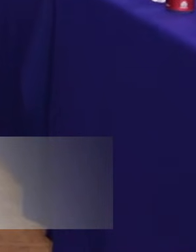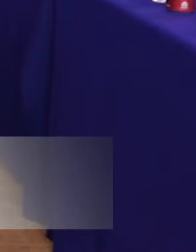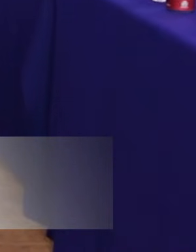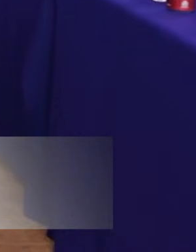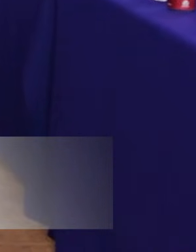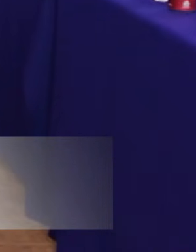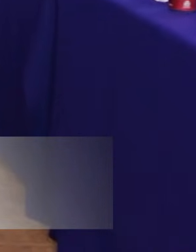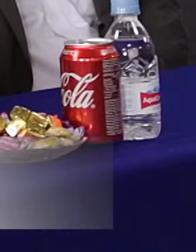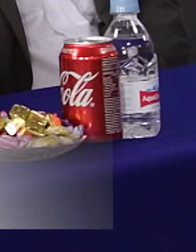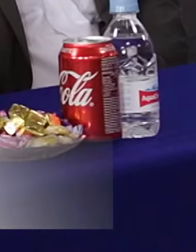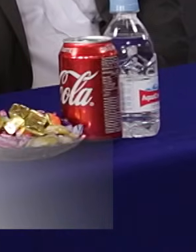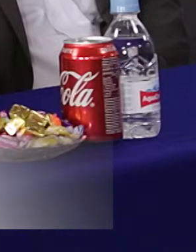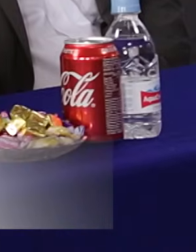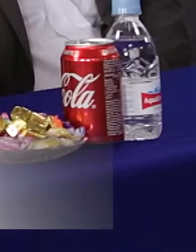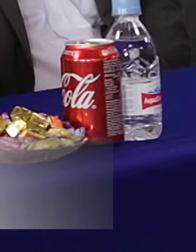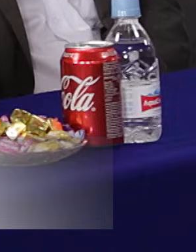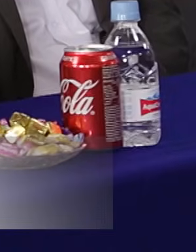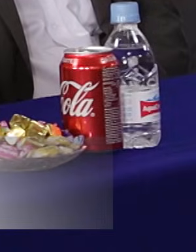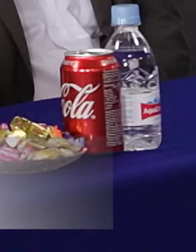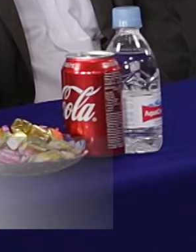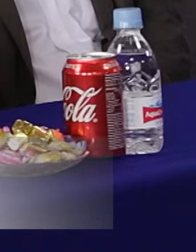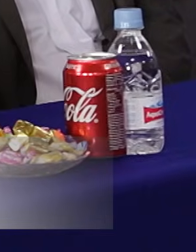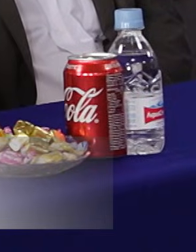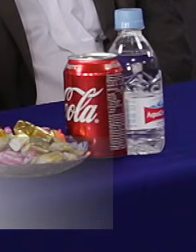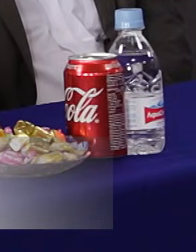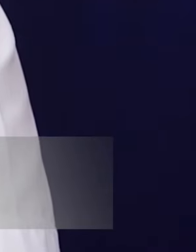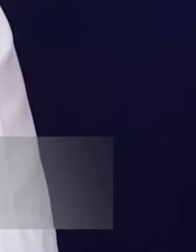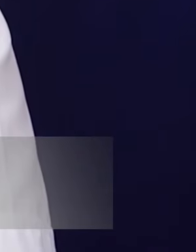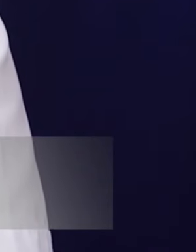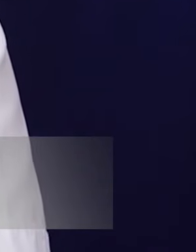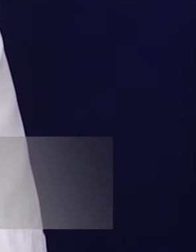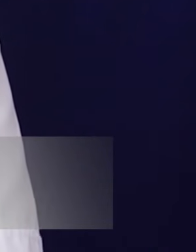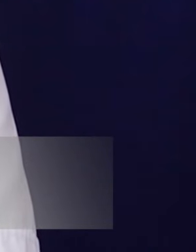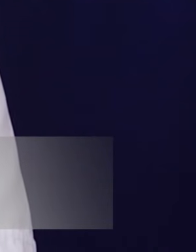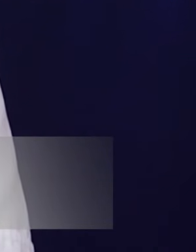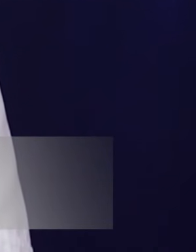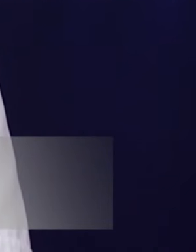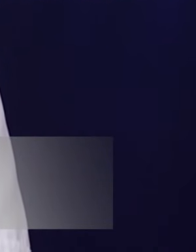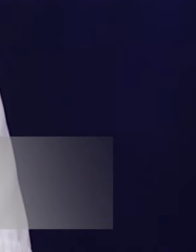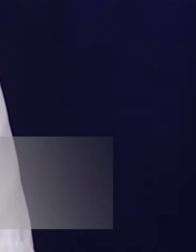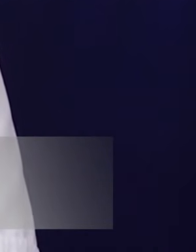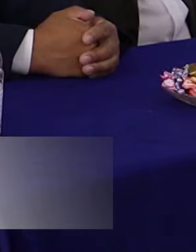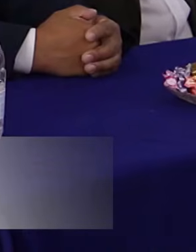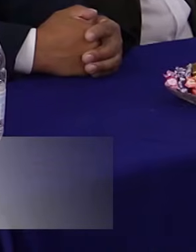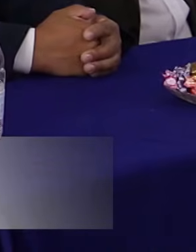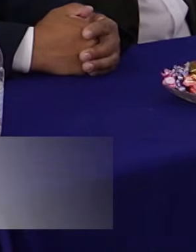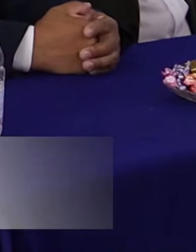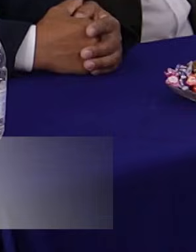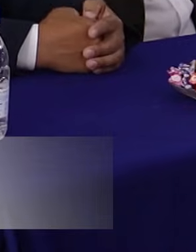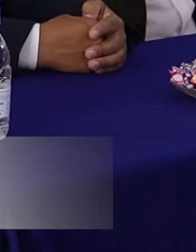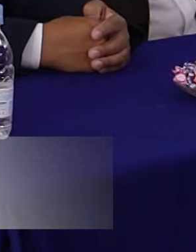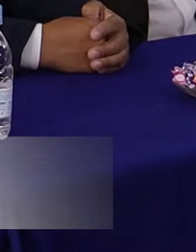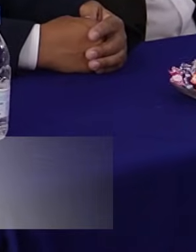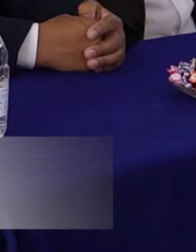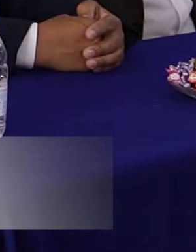Монголын шатрын спортын түүхэнд үнэтэй хувь нэмрээ оруулсан эхмүүд төрийн дээд одон медалаар шагнагдаад байсан юм а. Хөлмөрийн гавийн улаан түгэ